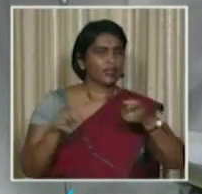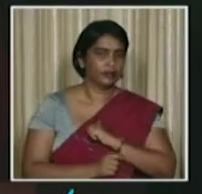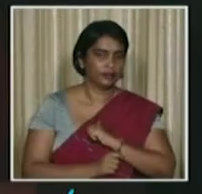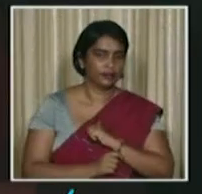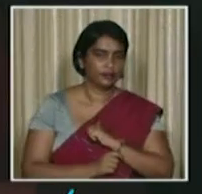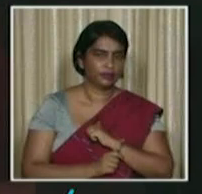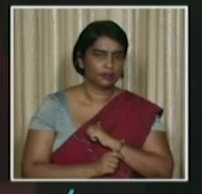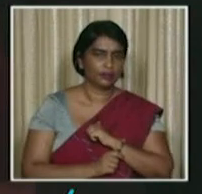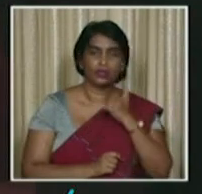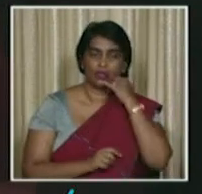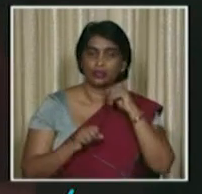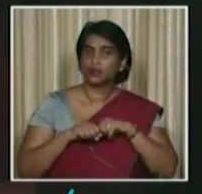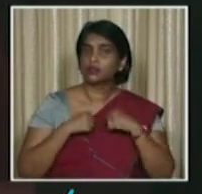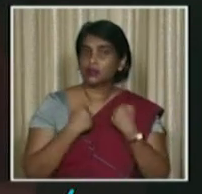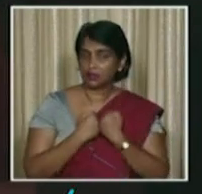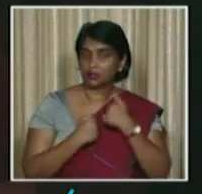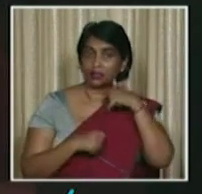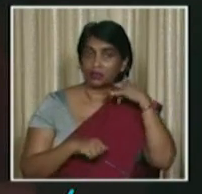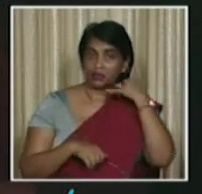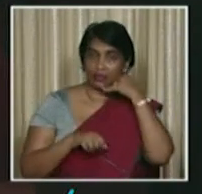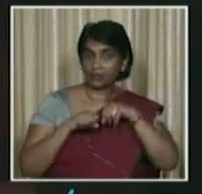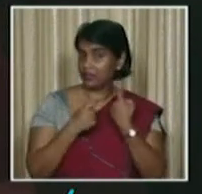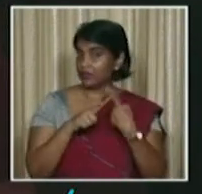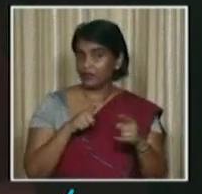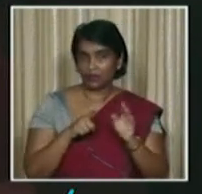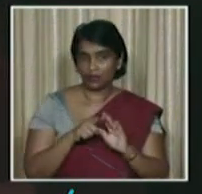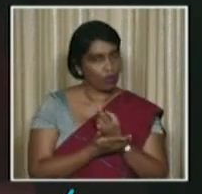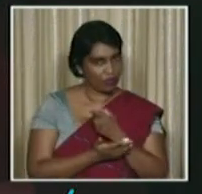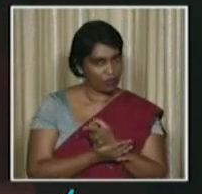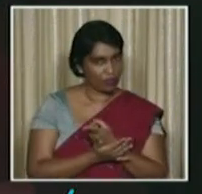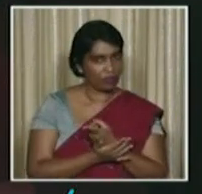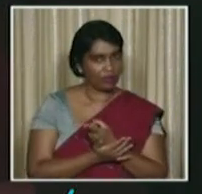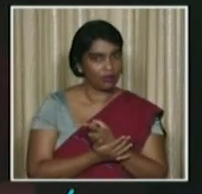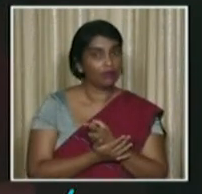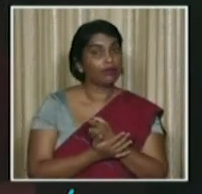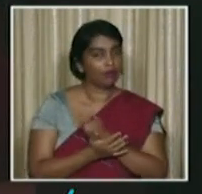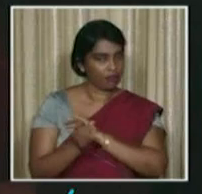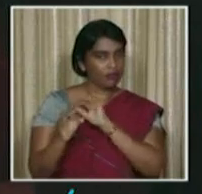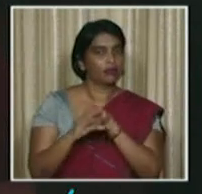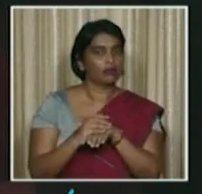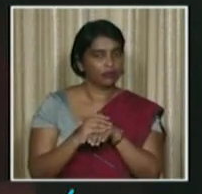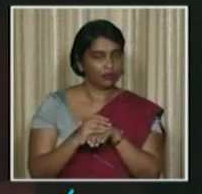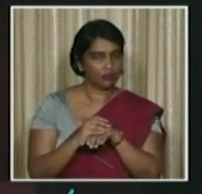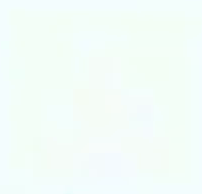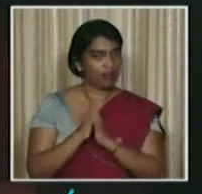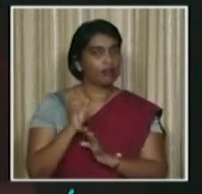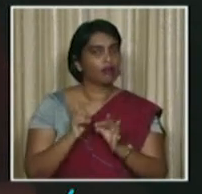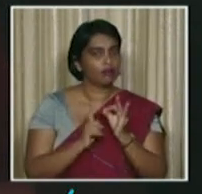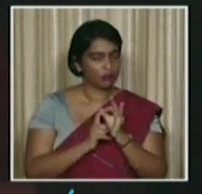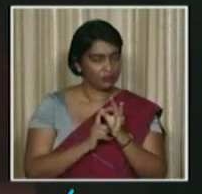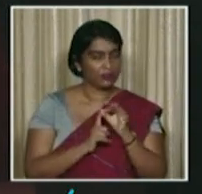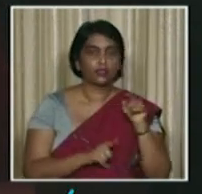කරන්න පුළුවන්. සමගි ජන බලවේගයේ සමගි ජන සන්ධානයේ පමණක් නෙවෙයි. පොහොට්ටුවේ ලාංඡනයෙන් ඉදිරිපත් වූ මන්ත්‍රීවරුනුත්